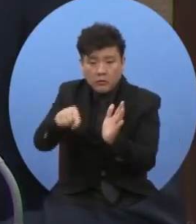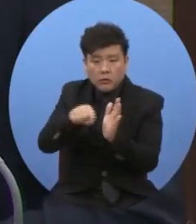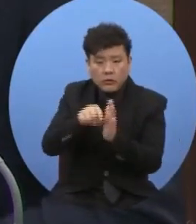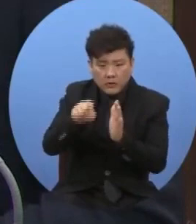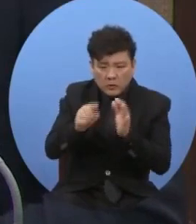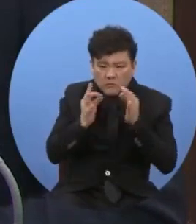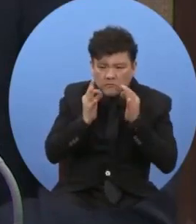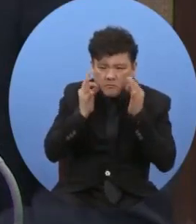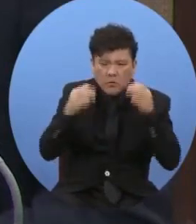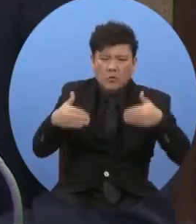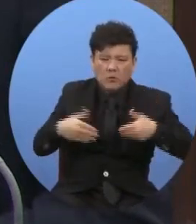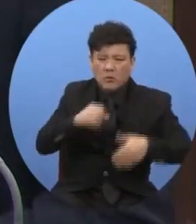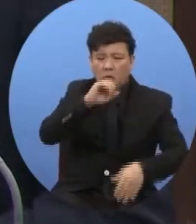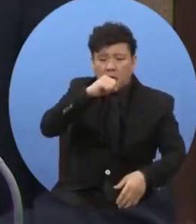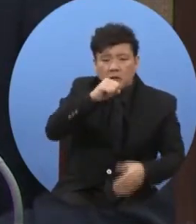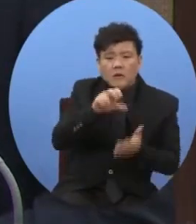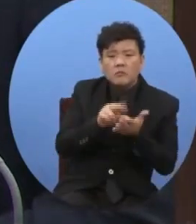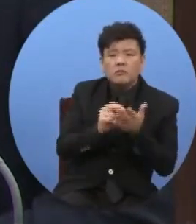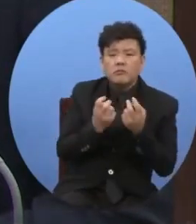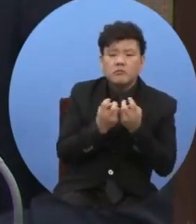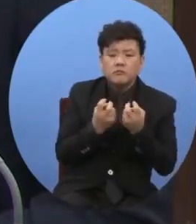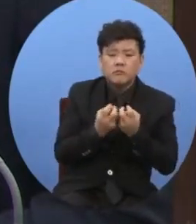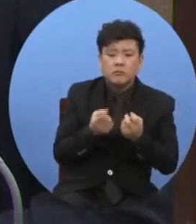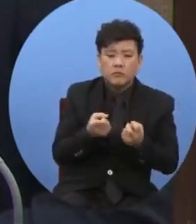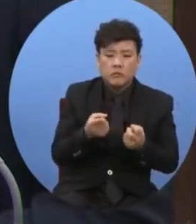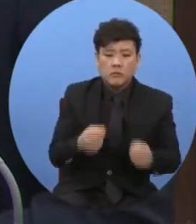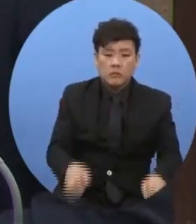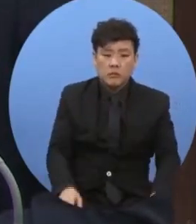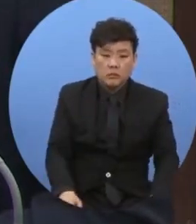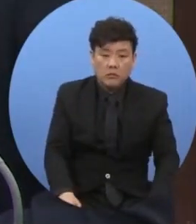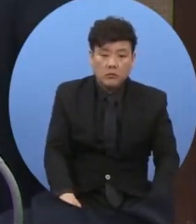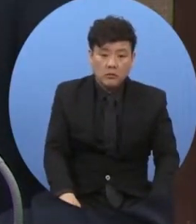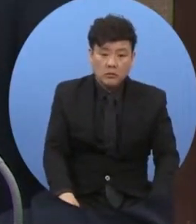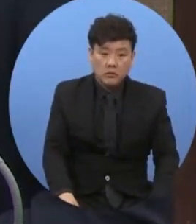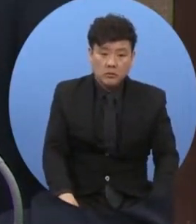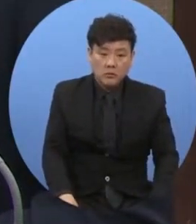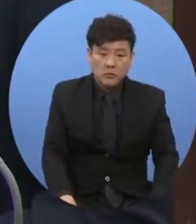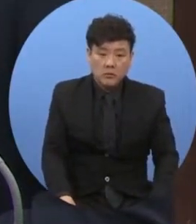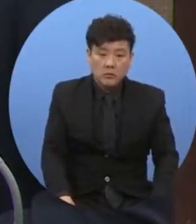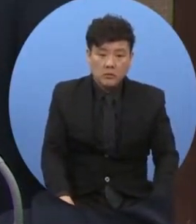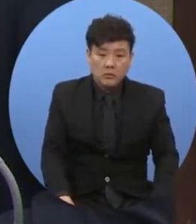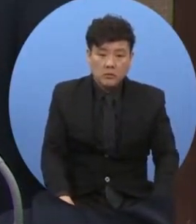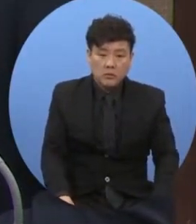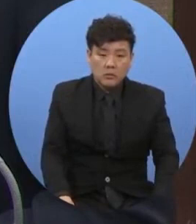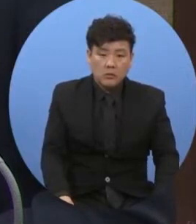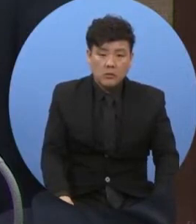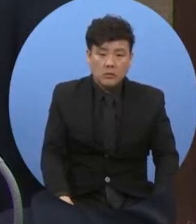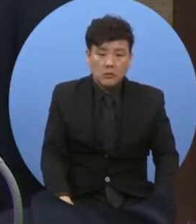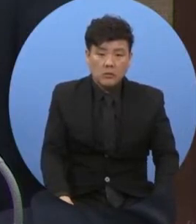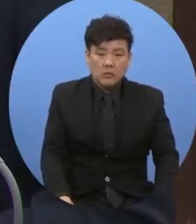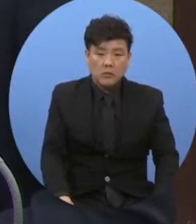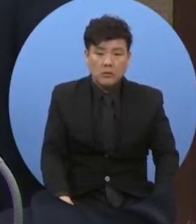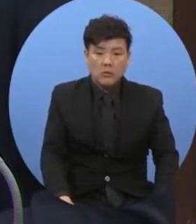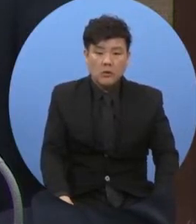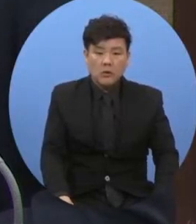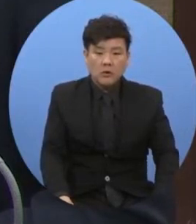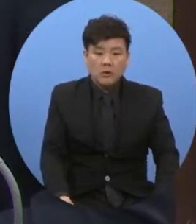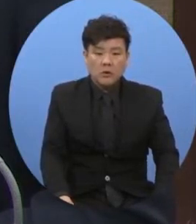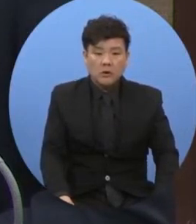나와요. 재원 문제는 좀 어떻게 생각하고 계세요? 지금 3만 원이라고 그러셨나요? 근데 일각에서 그렇게 평가가 나옵니다. 3만 원 정도는